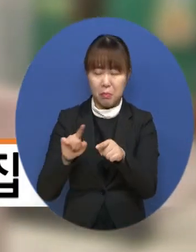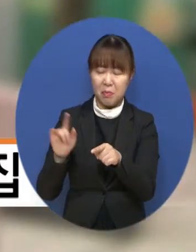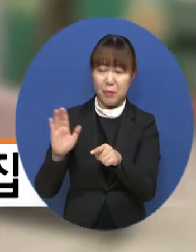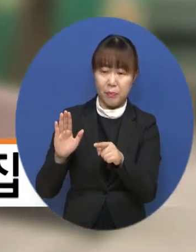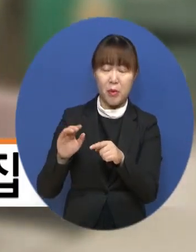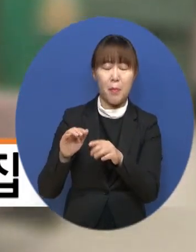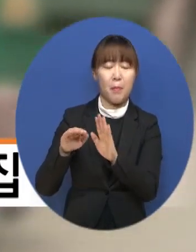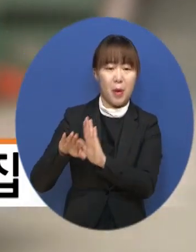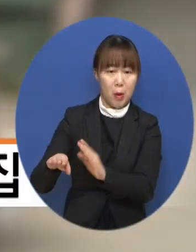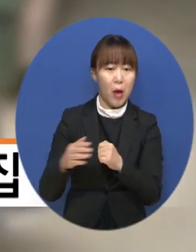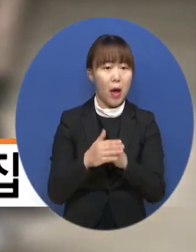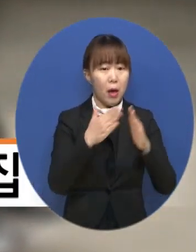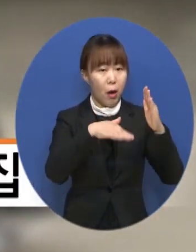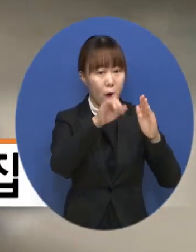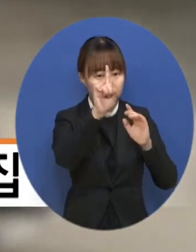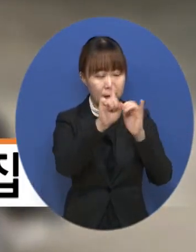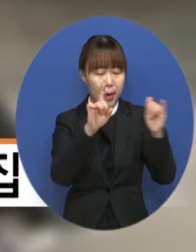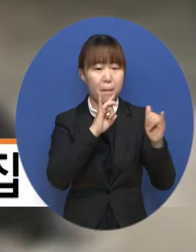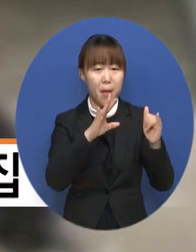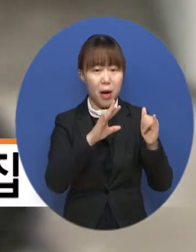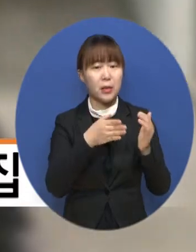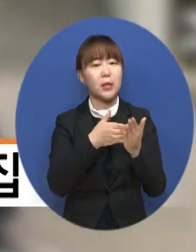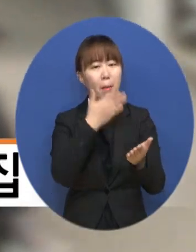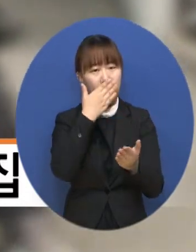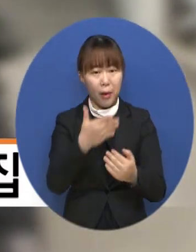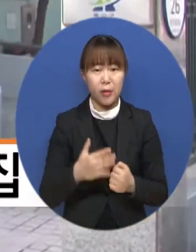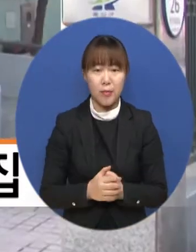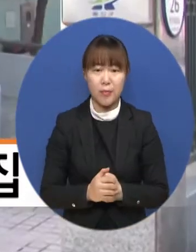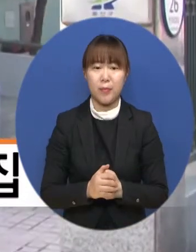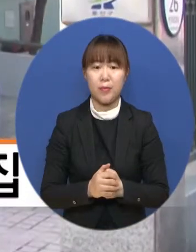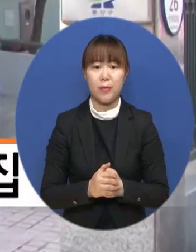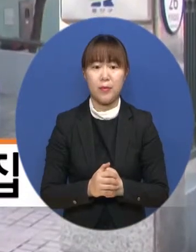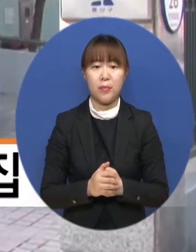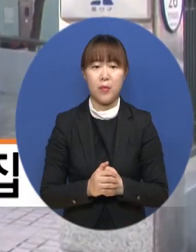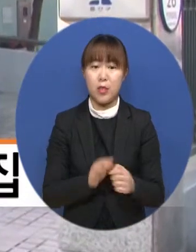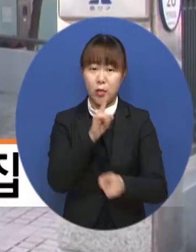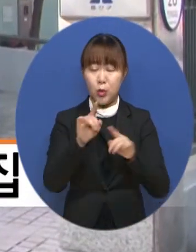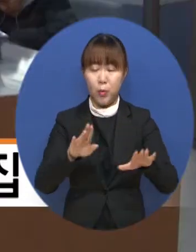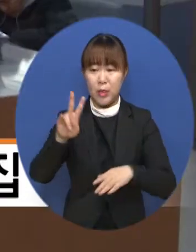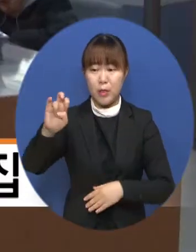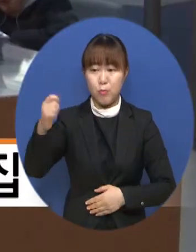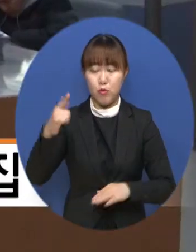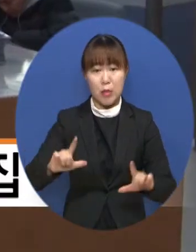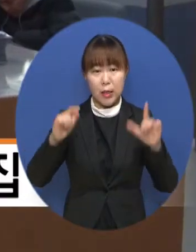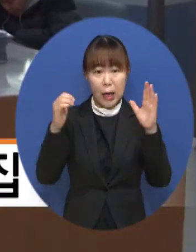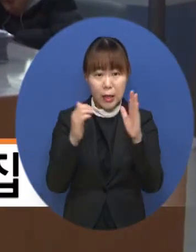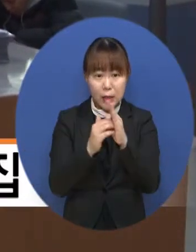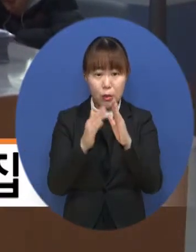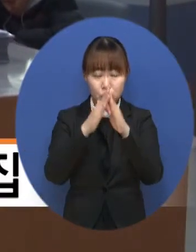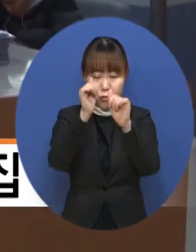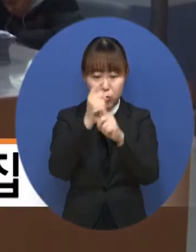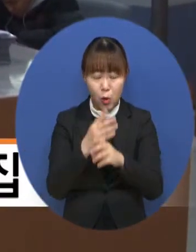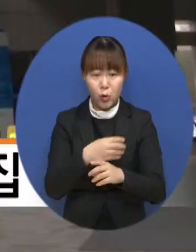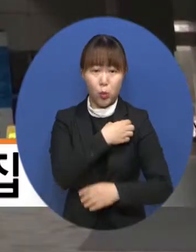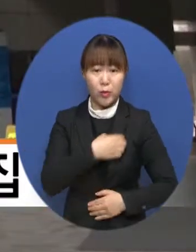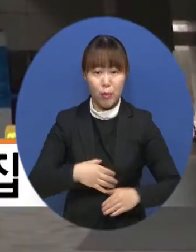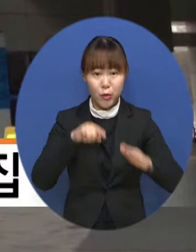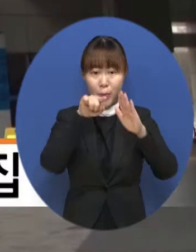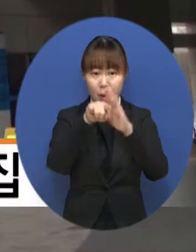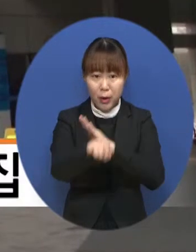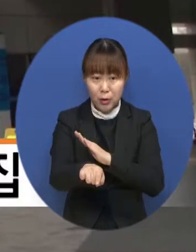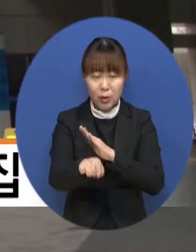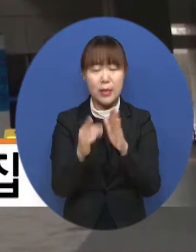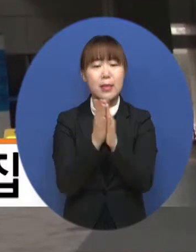가구원 중 한 명만 신청 가능합니다 신청은 오는 26일까지 주소지 동 주민센터를 직접